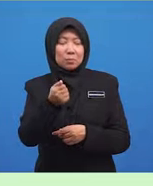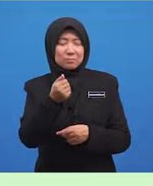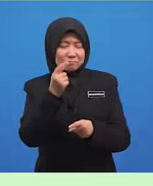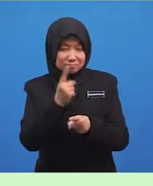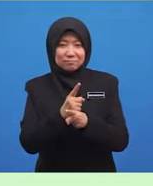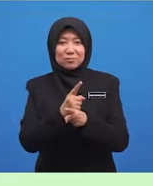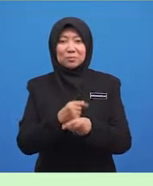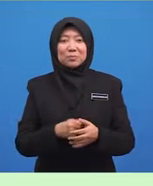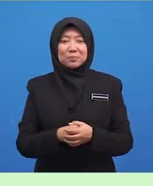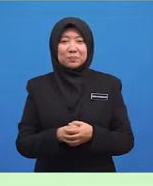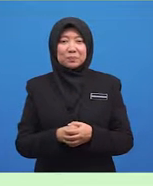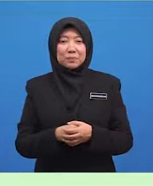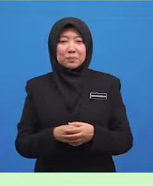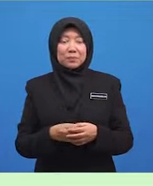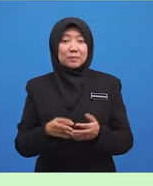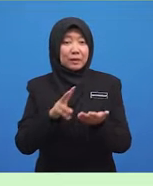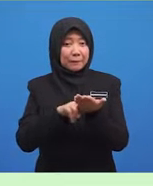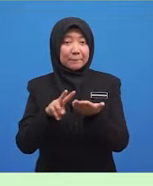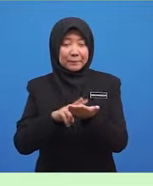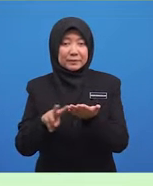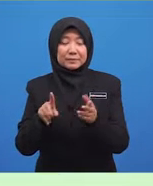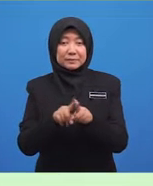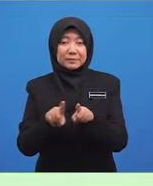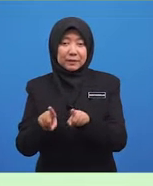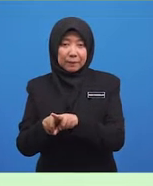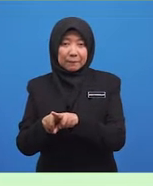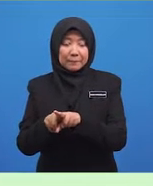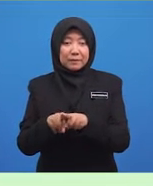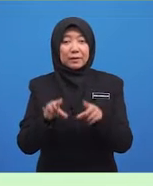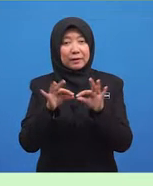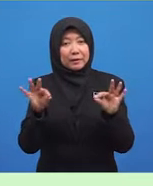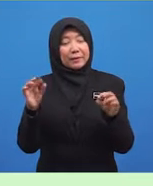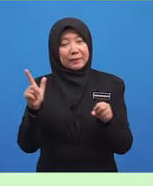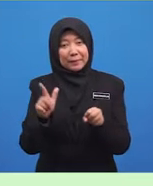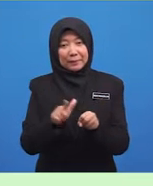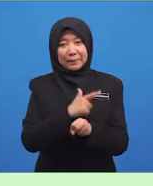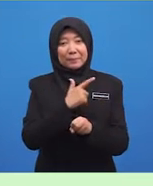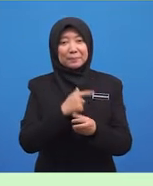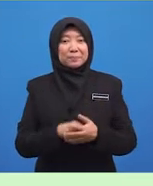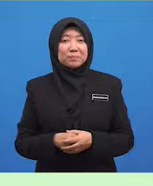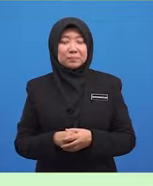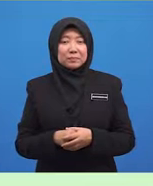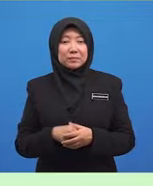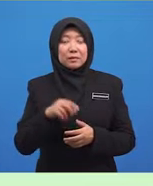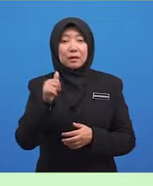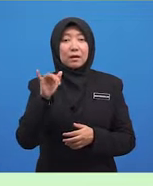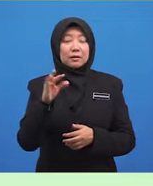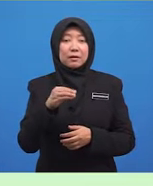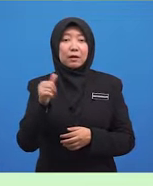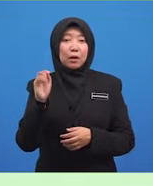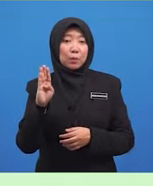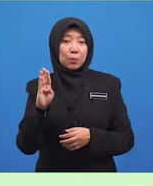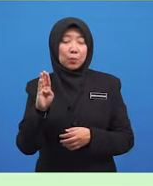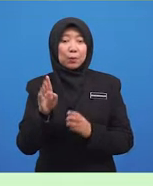tepat. Ayuh kita baca sama-sama ayat yang telah lengkap. Ali dan